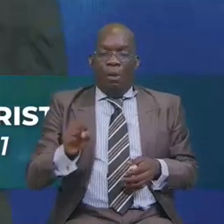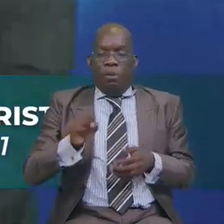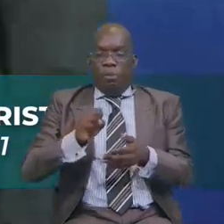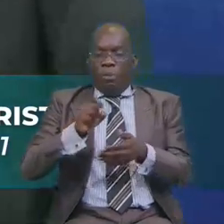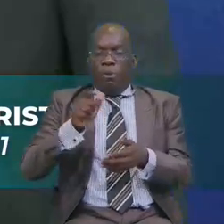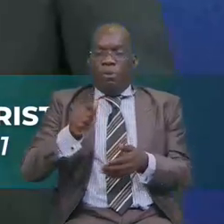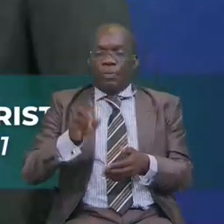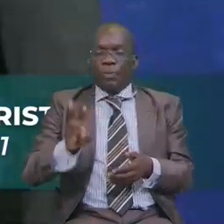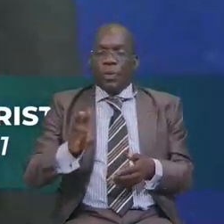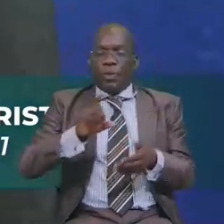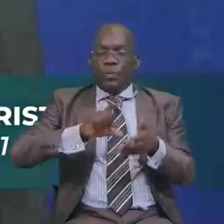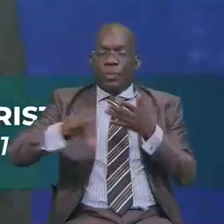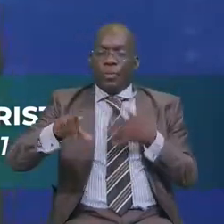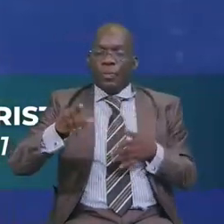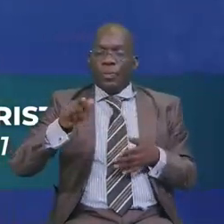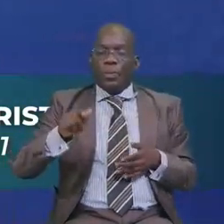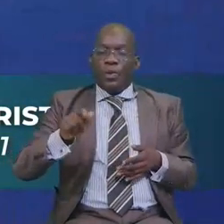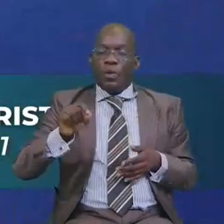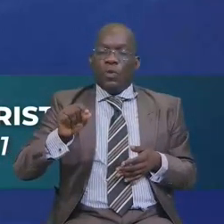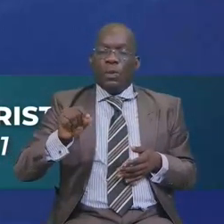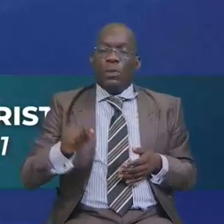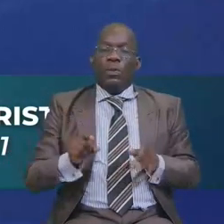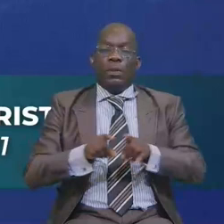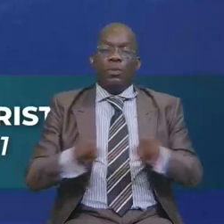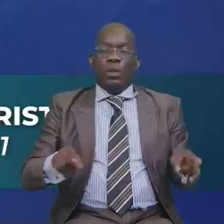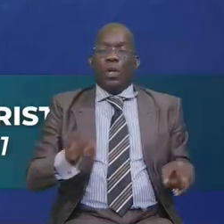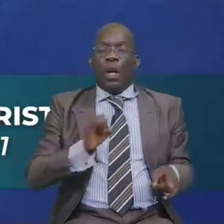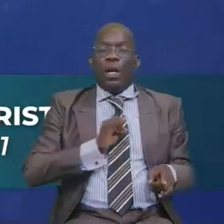verset 20. Actes 26, 20.